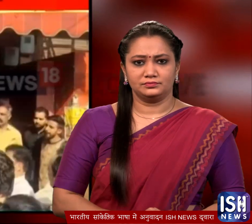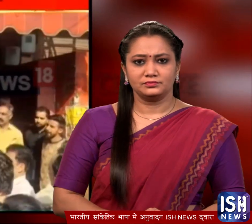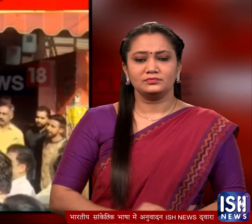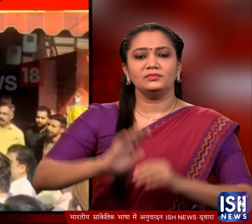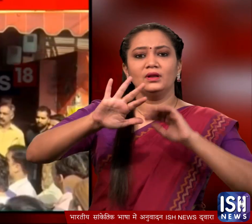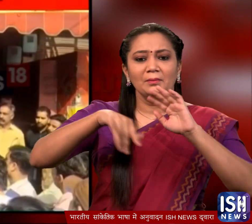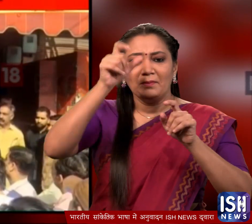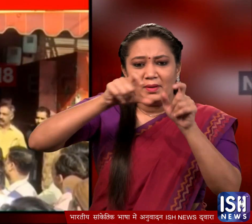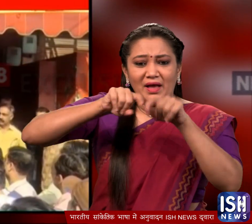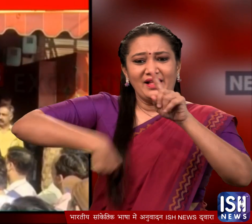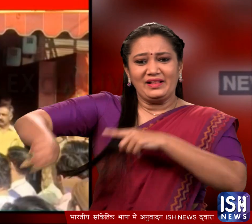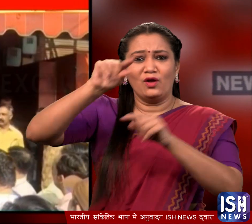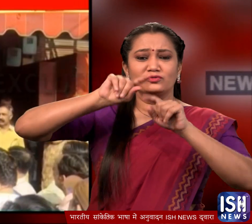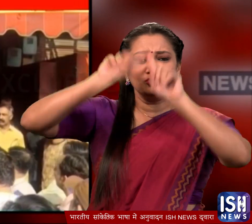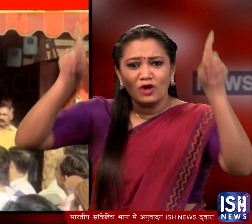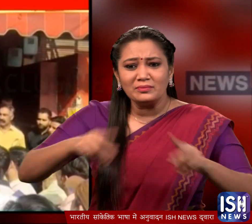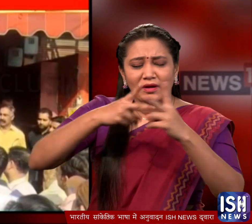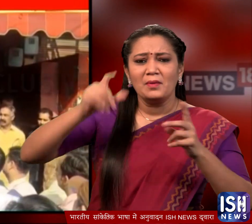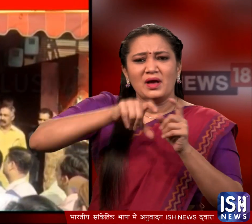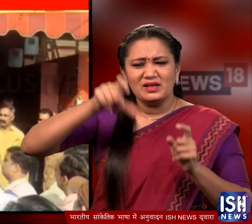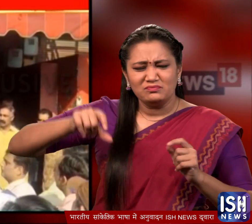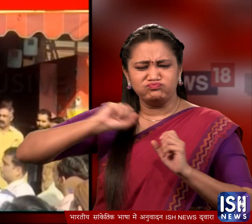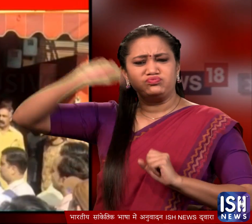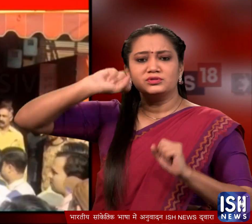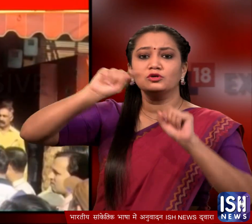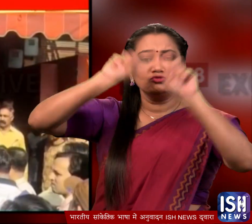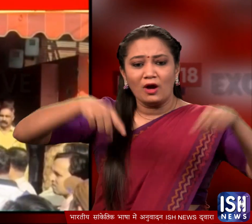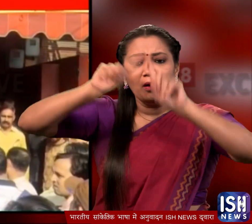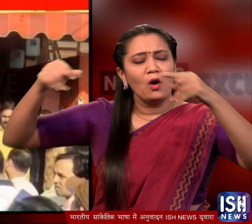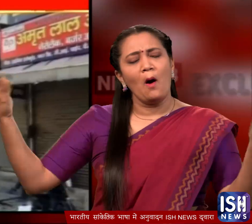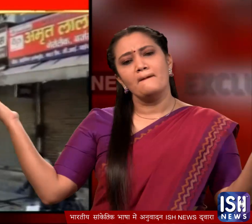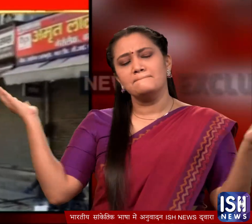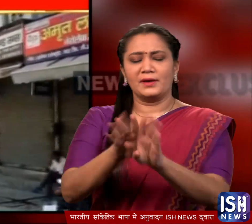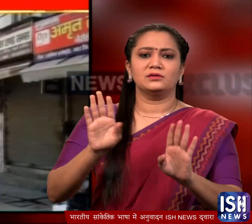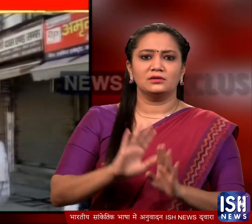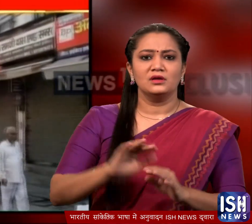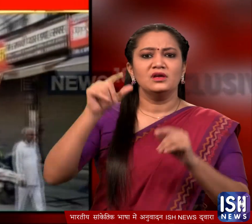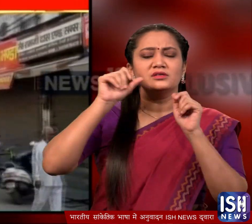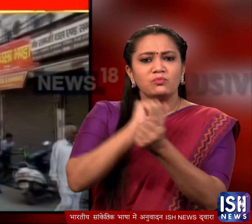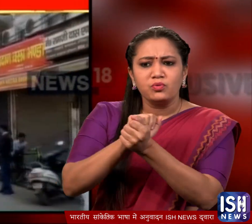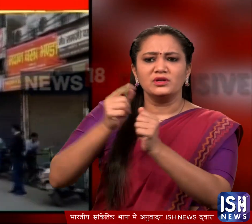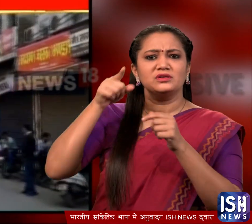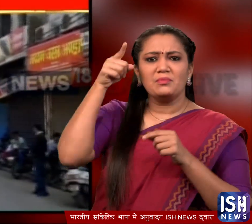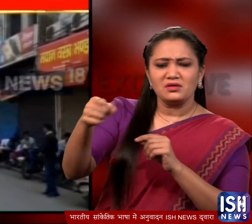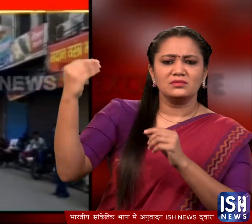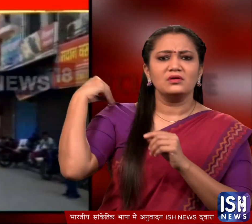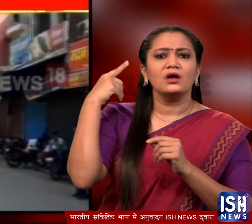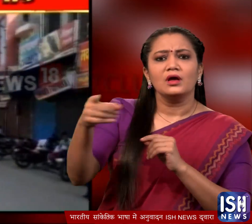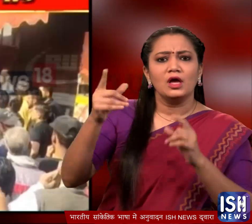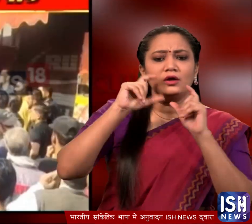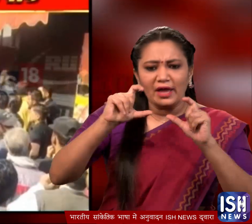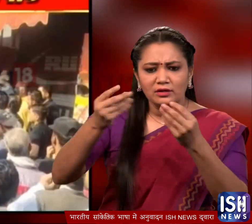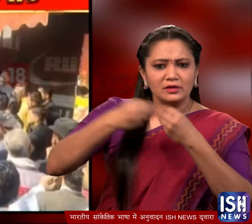बाद में घटना से भड़के कारोबारियों ने जोरदार प्रदर्शन किया और बाजार बंद कर दिया। प्रदर्शनकारियों ने पुलिस पर सुरक्षा न दे पाने का भी आरोप